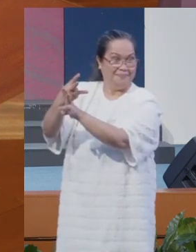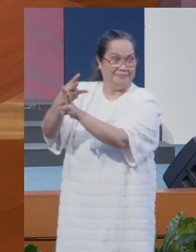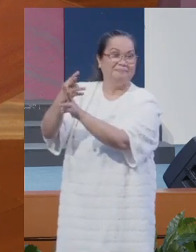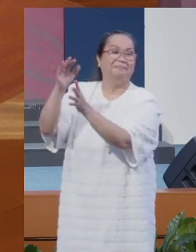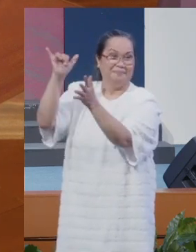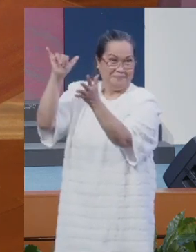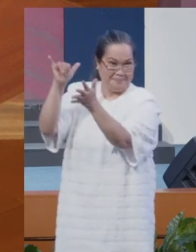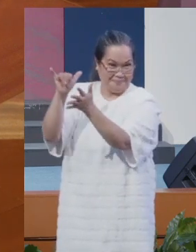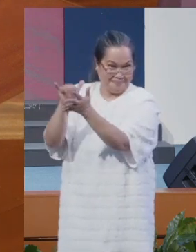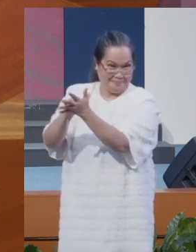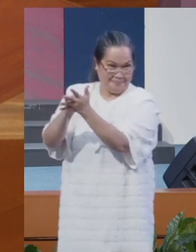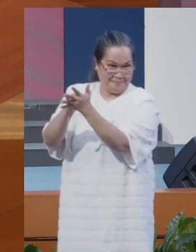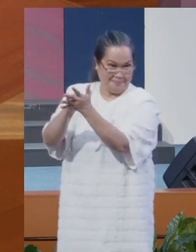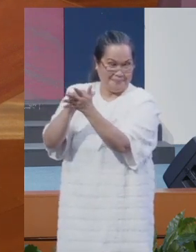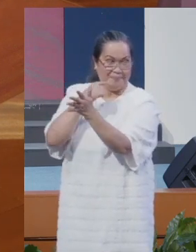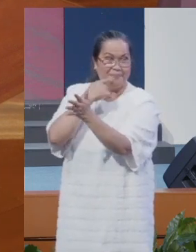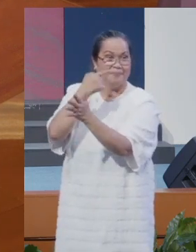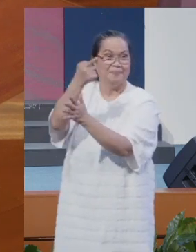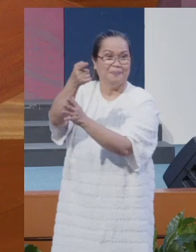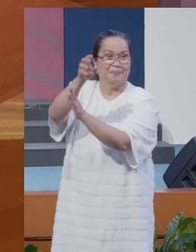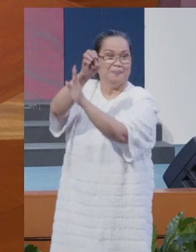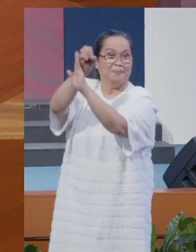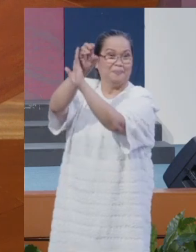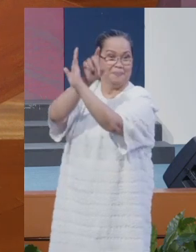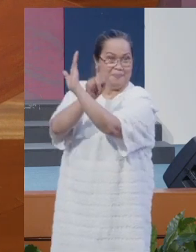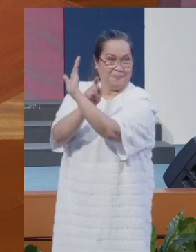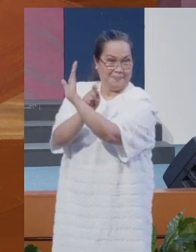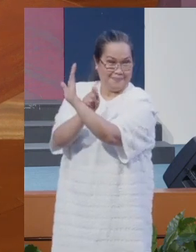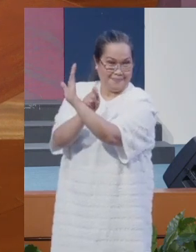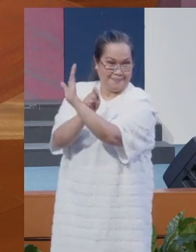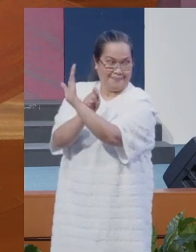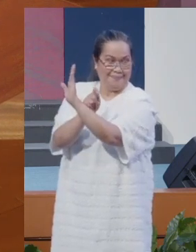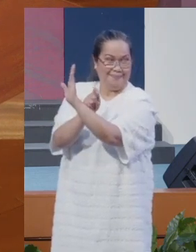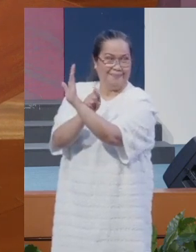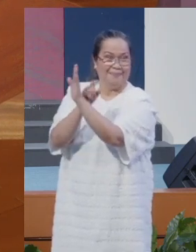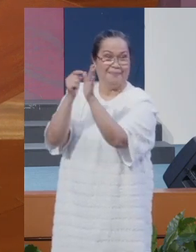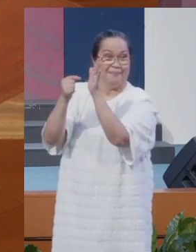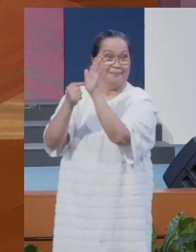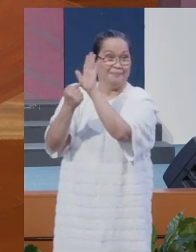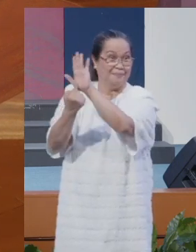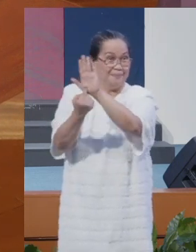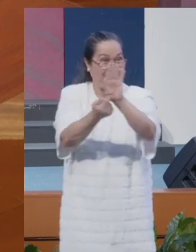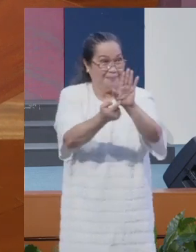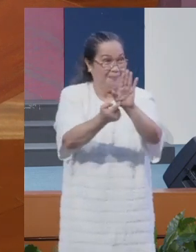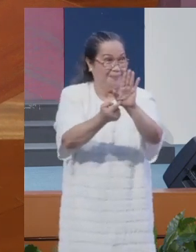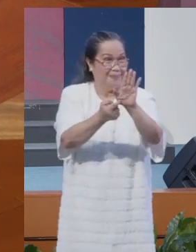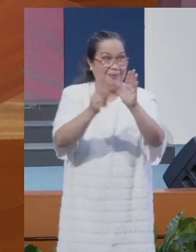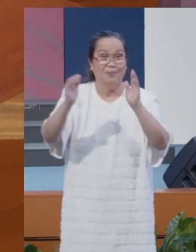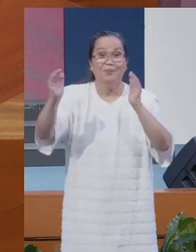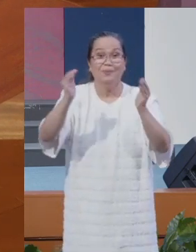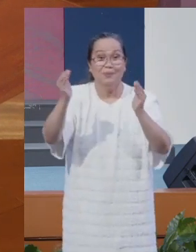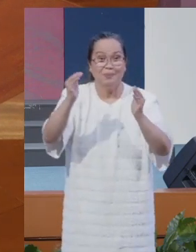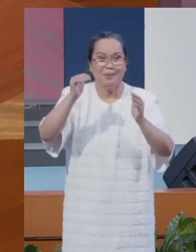Yan ay prinopesiya sa lumang tipan sa larawan ng isang bridegroom.